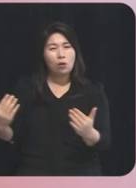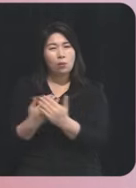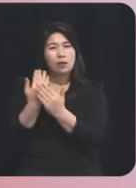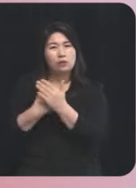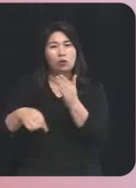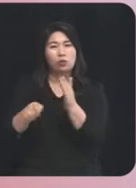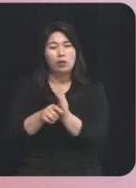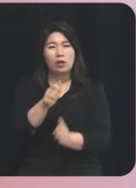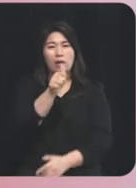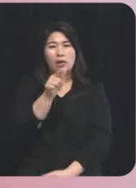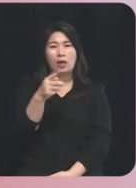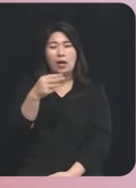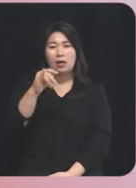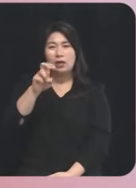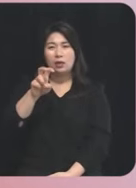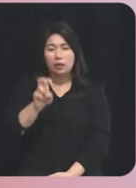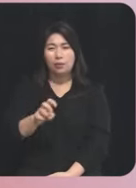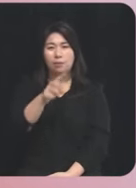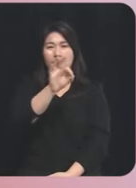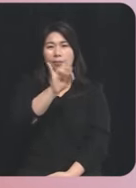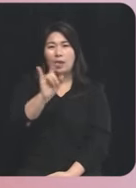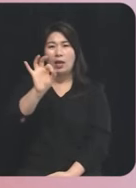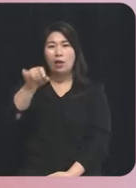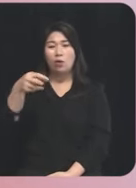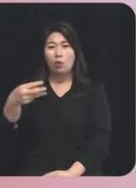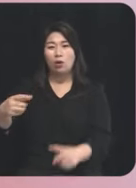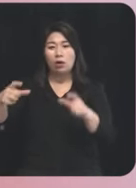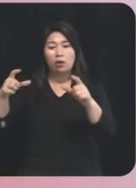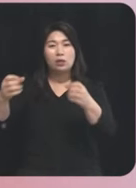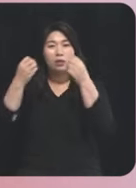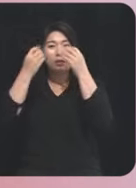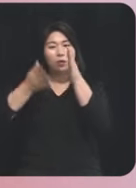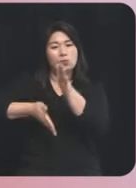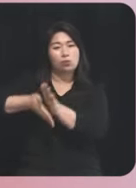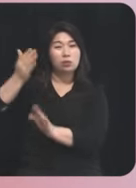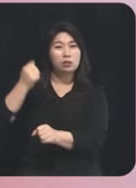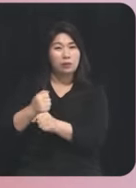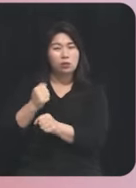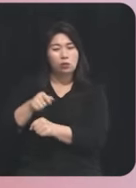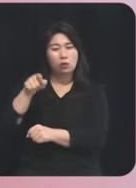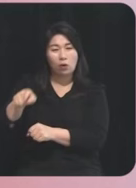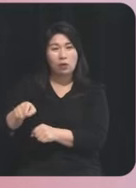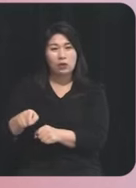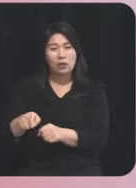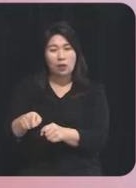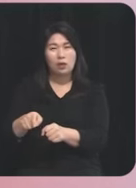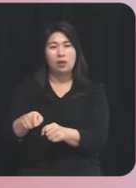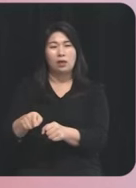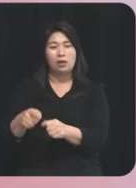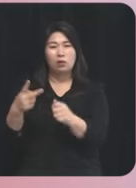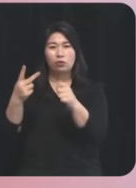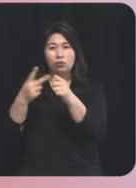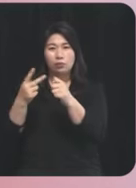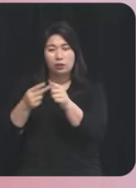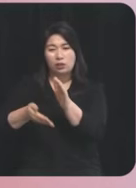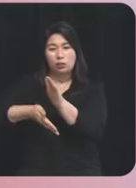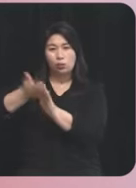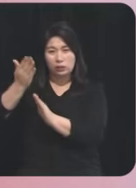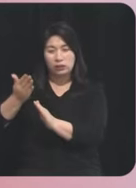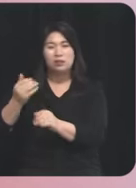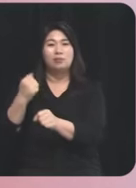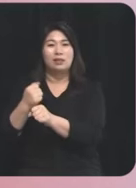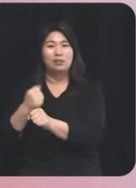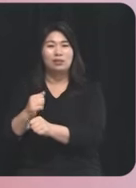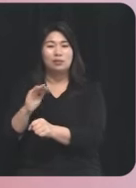한림, 애월을 중심으로 한 새로운 거점 도시를 추진하고 이곳에 제2 혁신 도시를 조성하겠습니다.